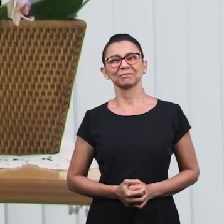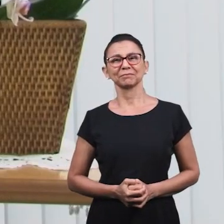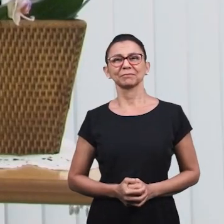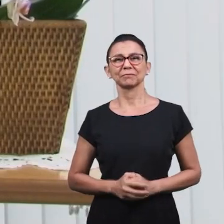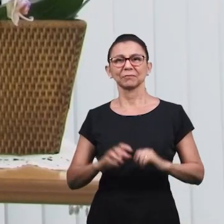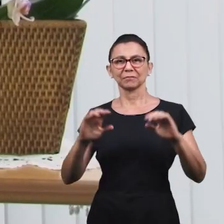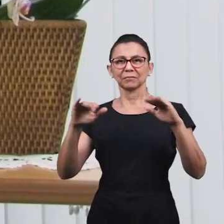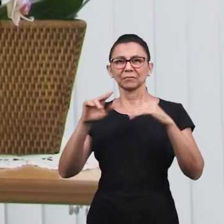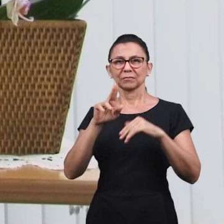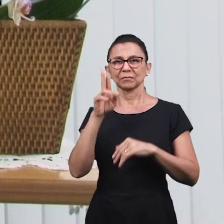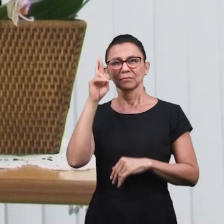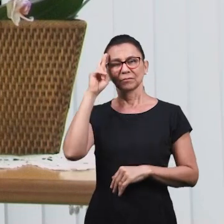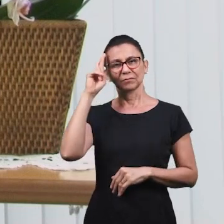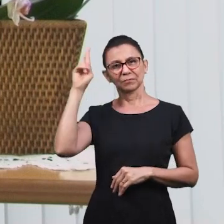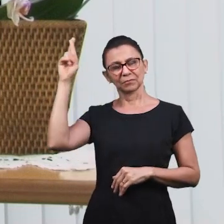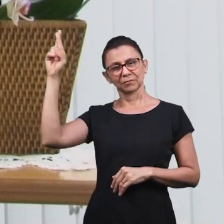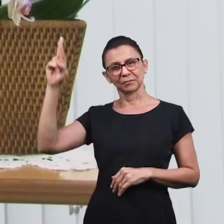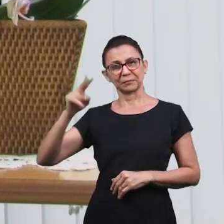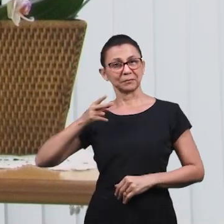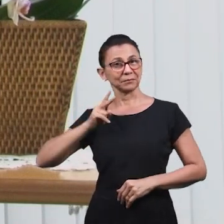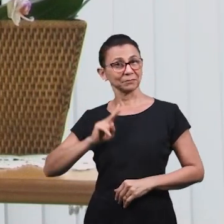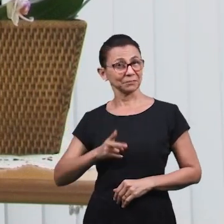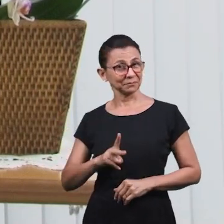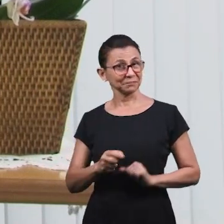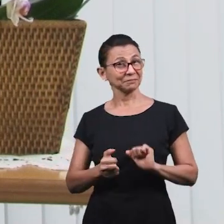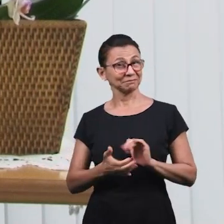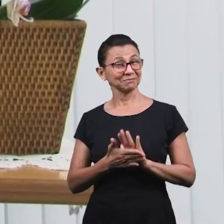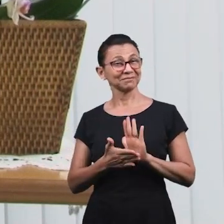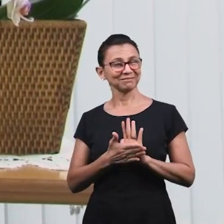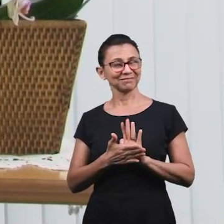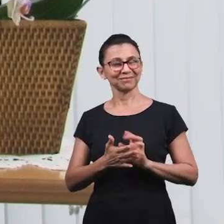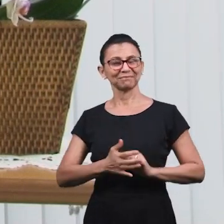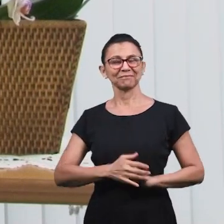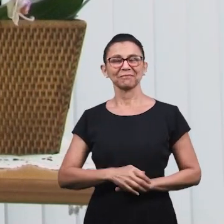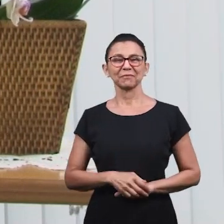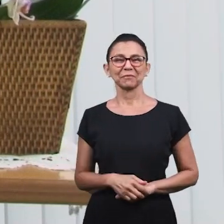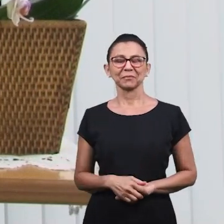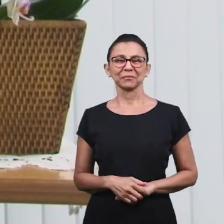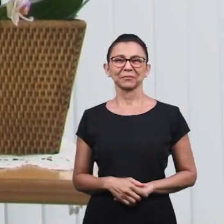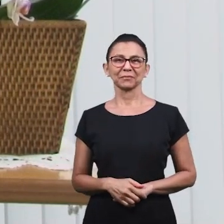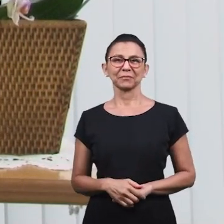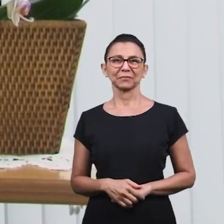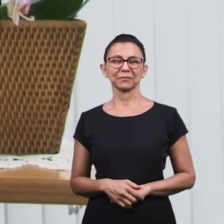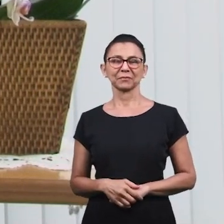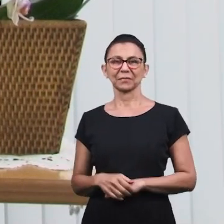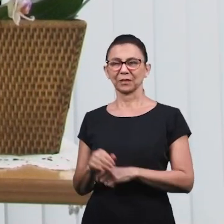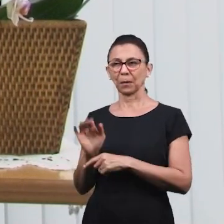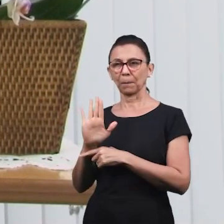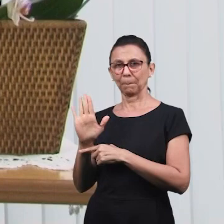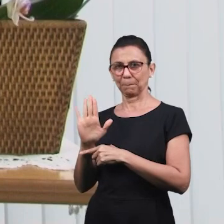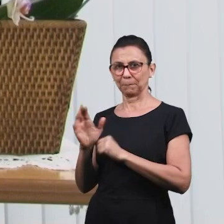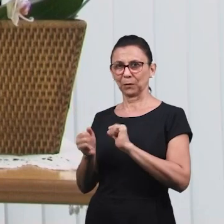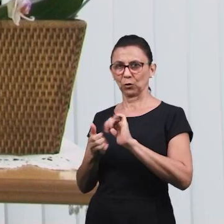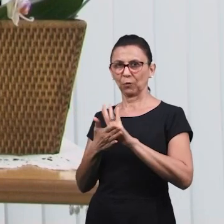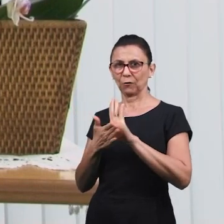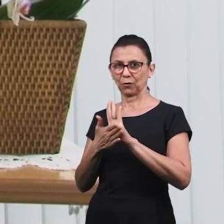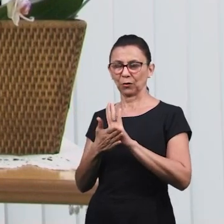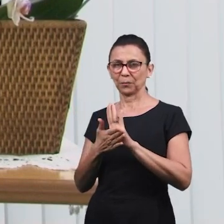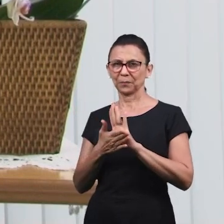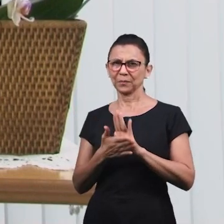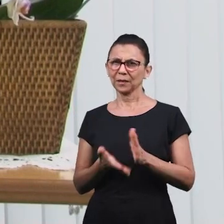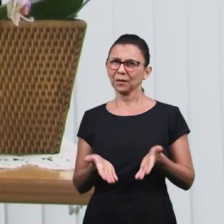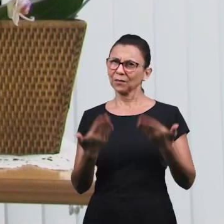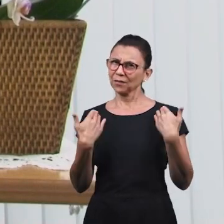Jésus. Loué soit le nom de notre Dieu. Nous allons continuer à louer le Seigneur avec une autre